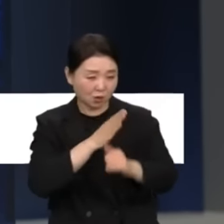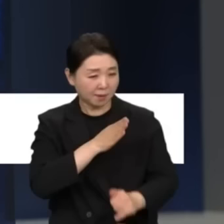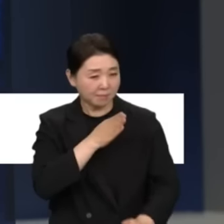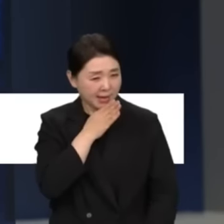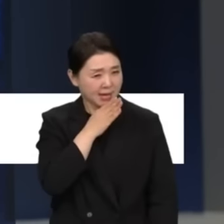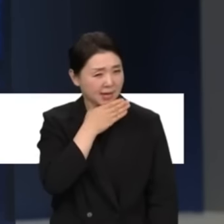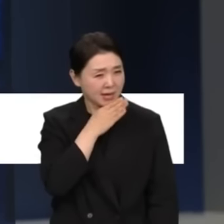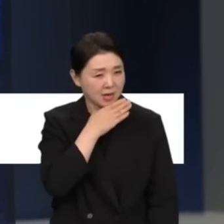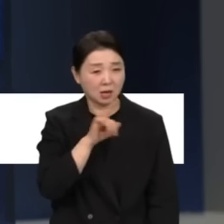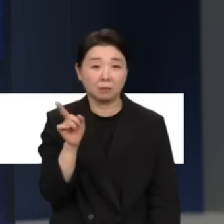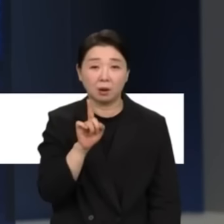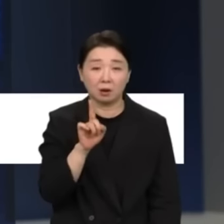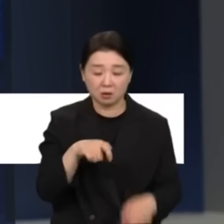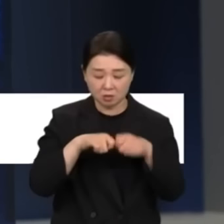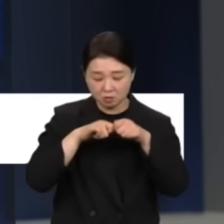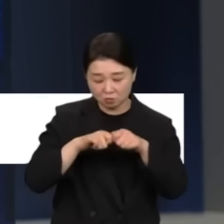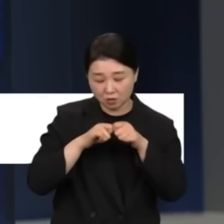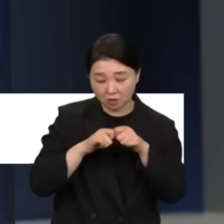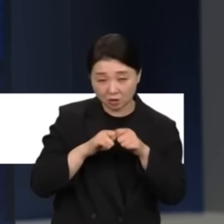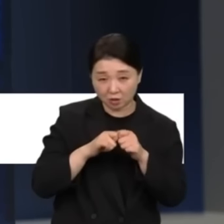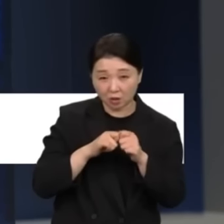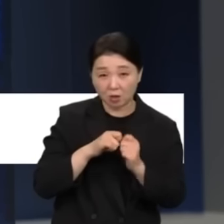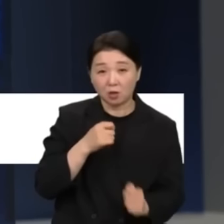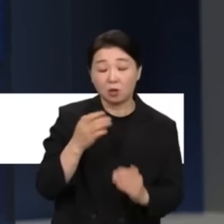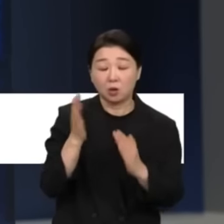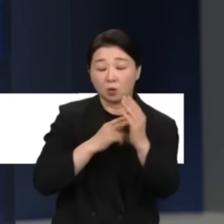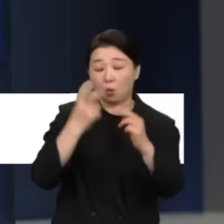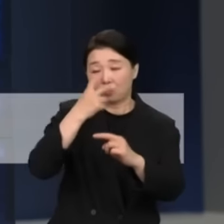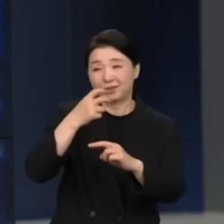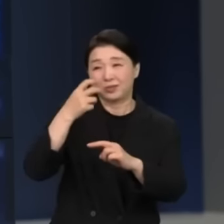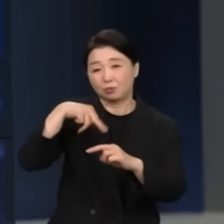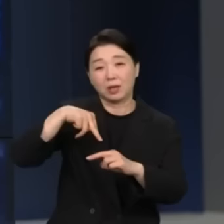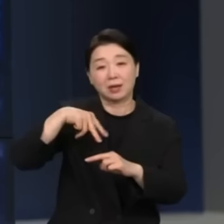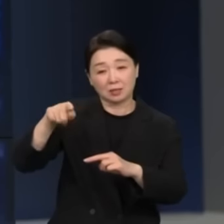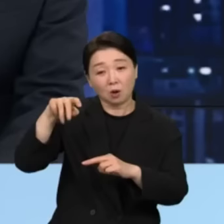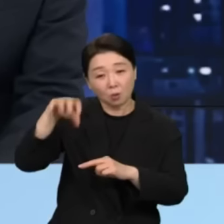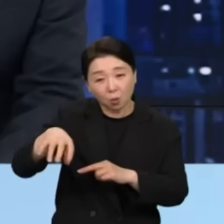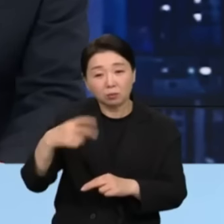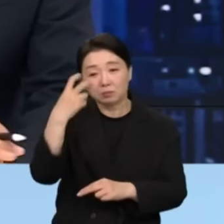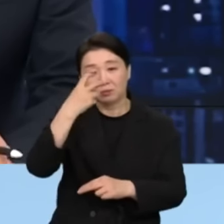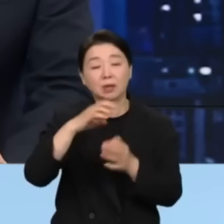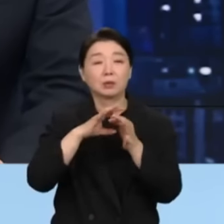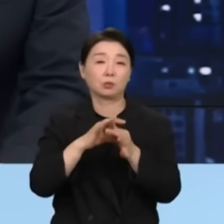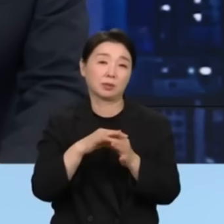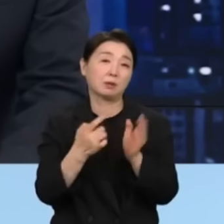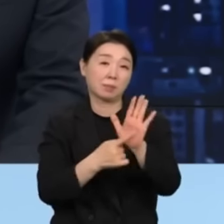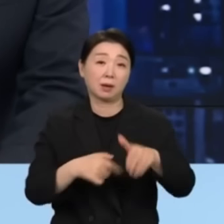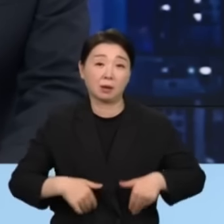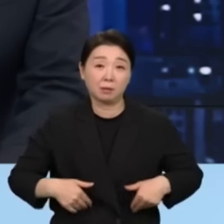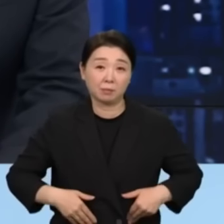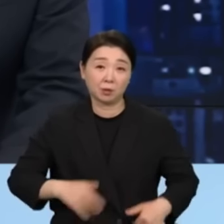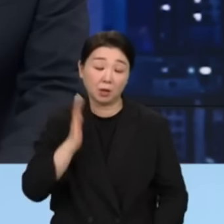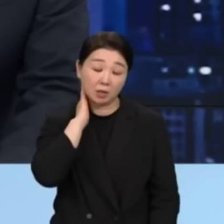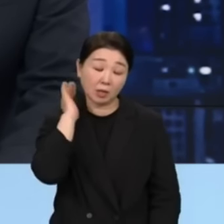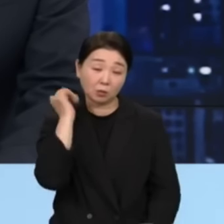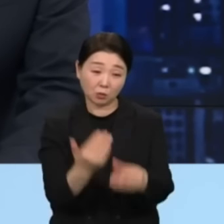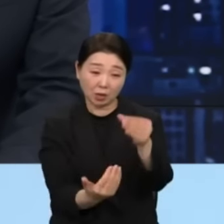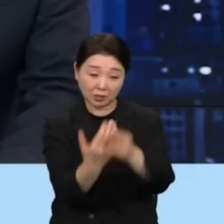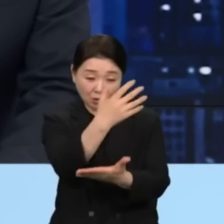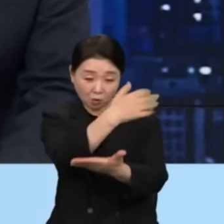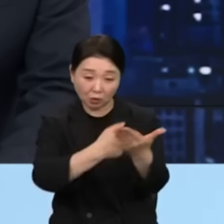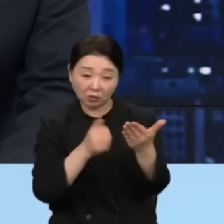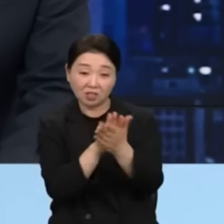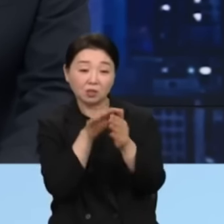내용, 구체적인 내용은 공수처 수사를 통해서 밝혀져야 될 것으로 보입니다. 네, 그리고 또 대통령실이 사건 회수에 직접 개입한 걸로